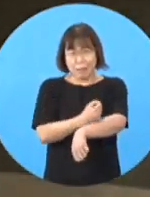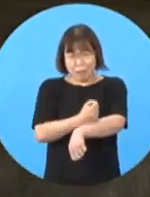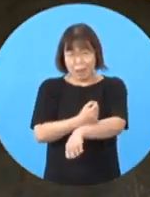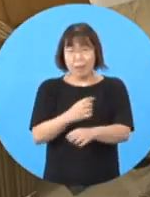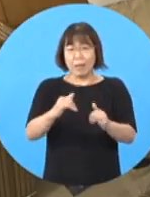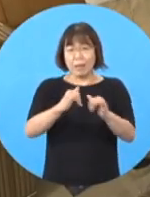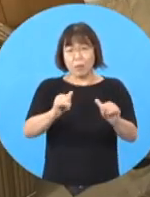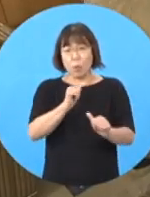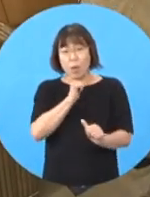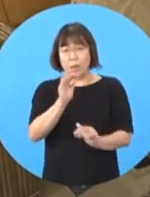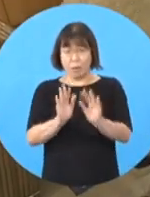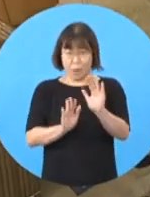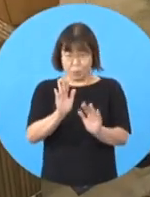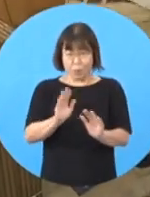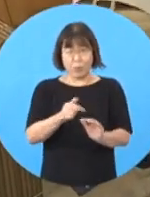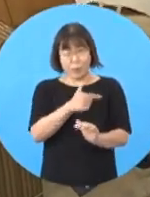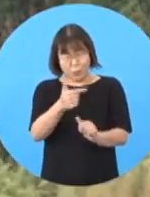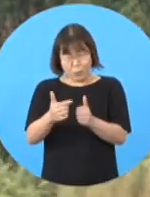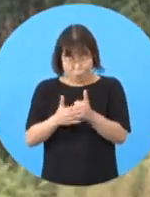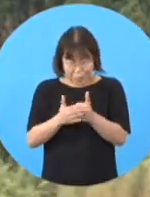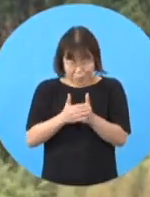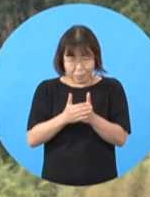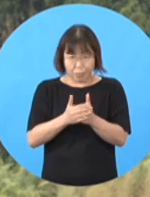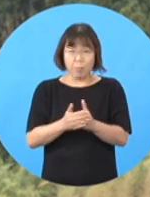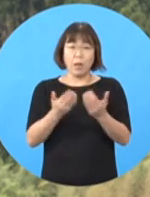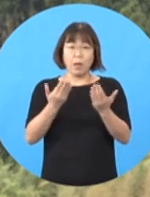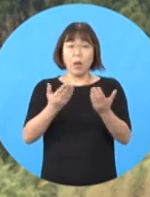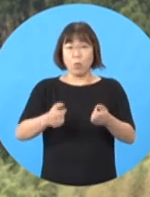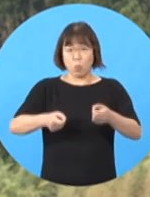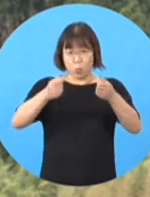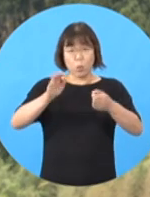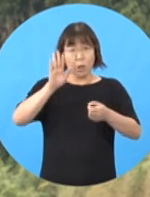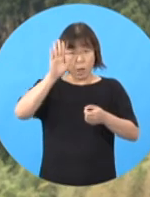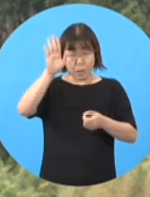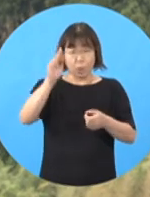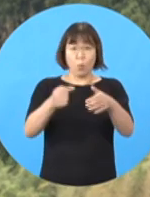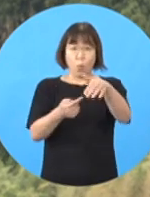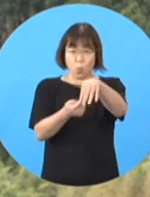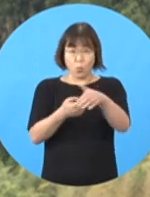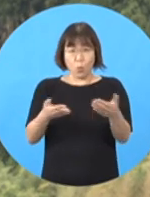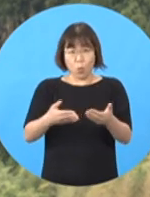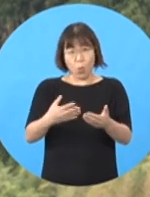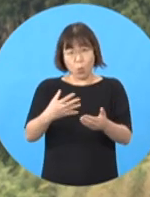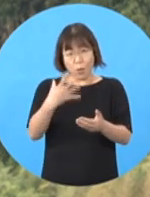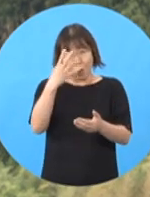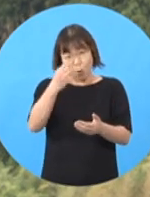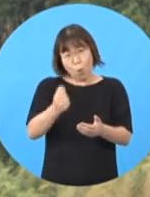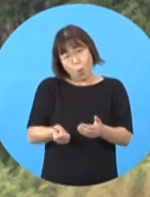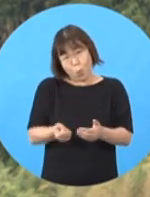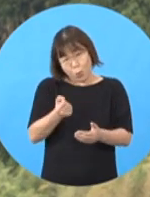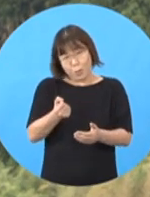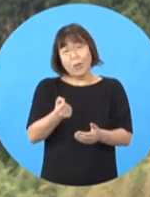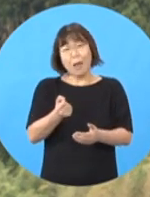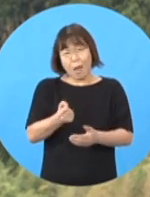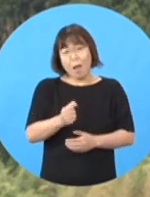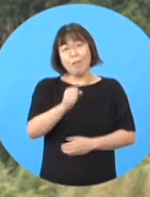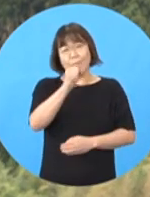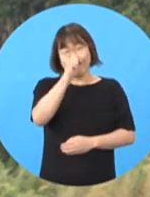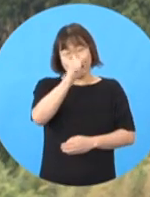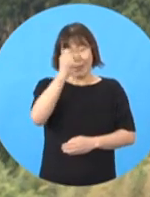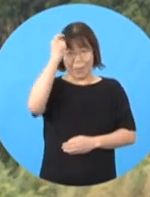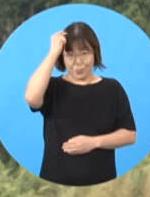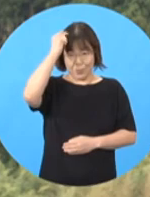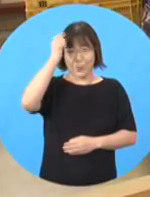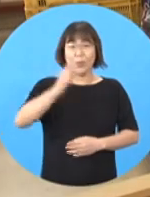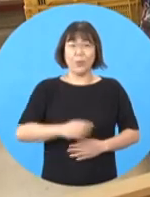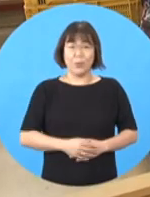で大変助かります。学校卒業されても農業に関心を持っていただけたらと思ってます